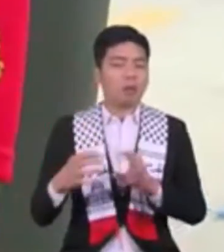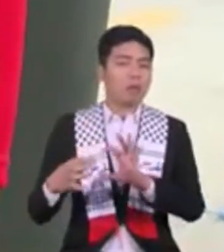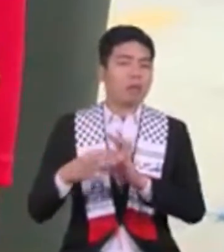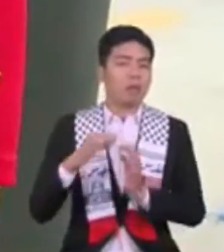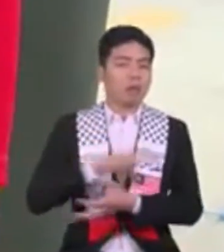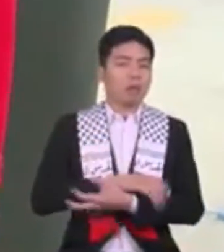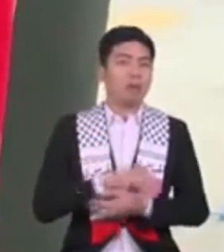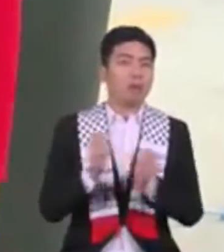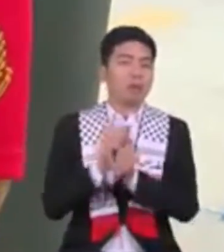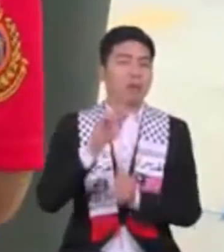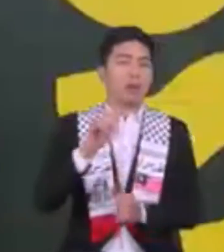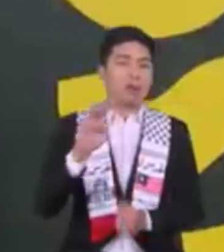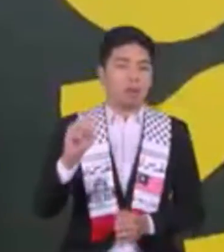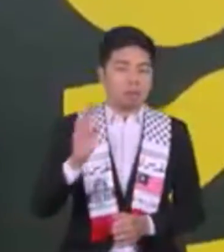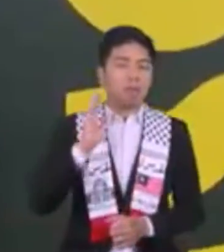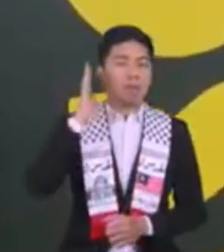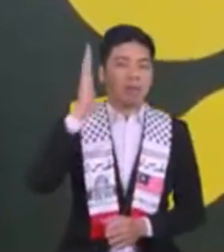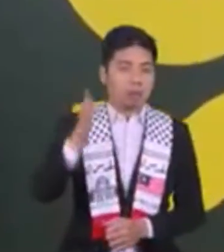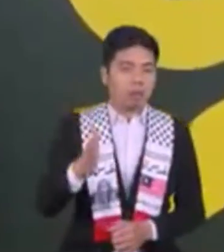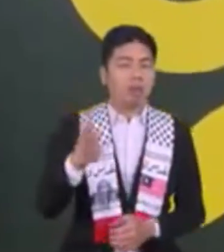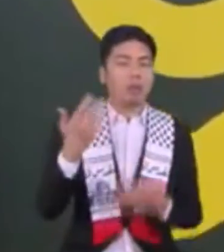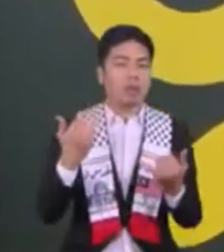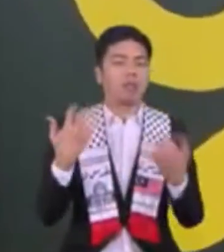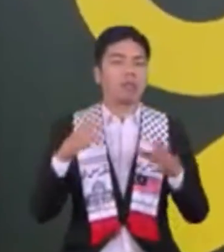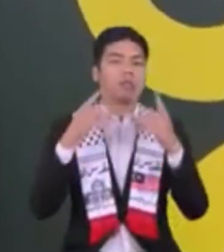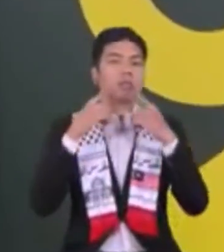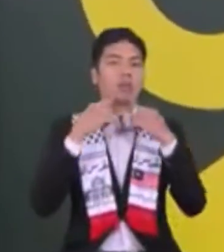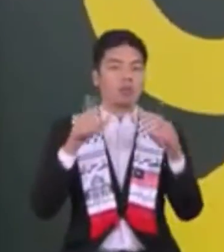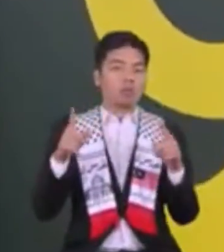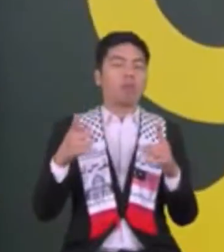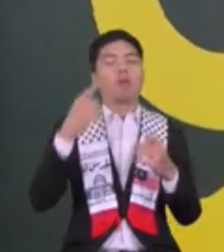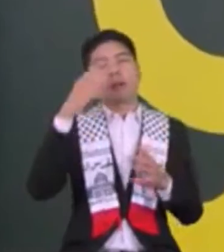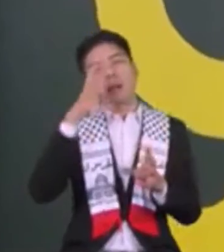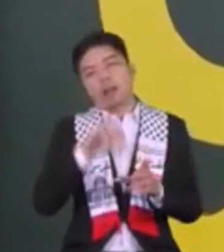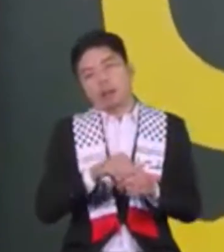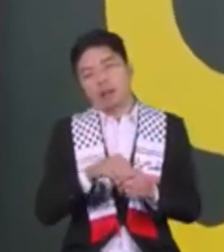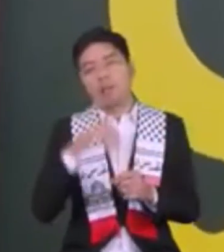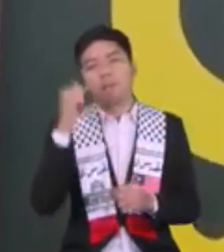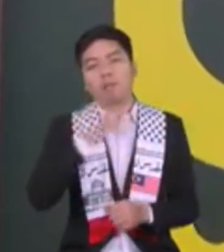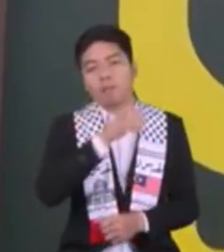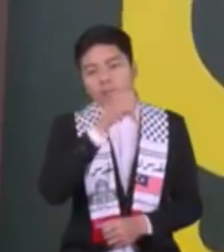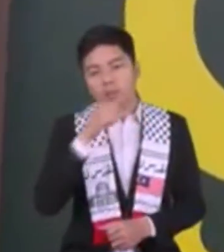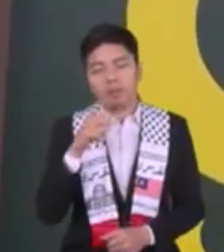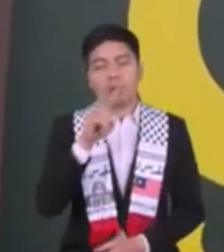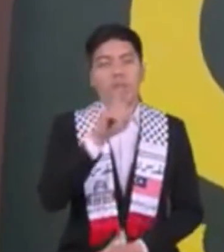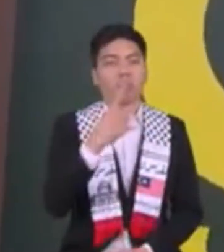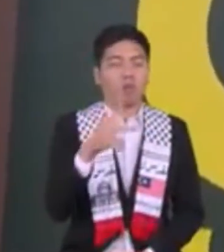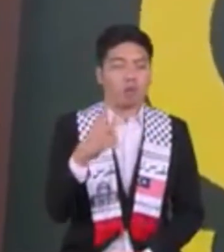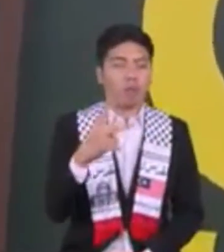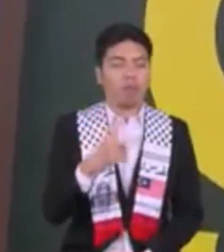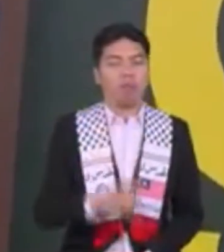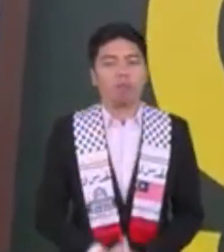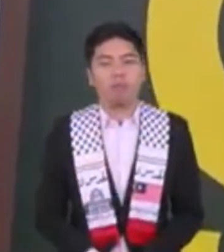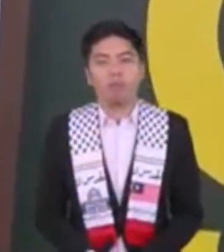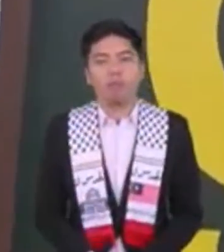pada masa akan datang selepas kejayaan melalui konvoi jelajah Ramadan RTM edisi ke-12.